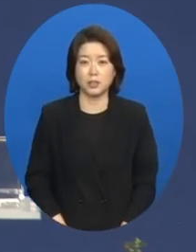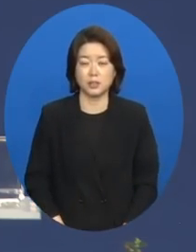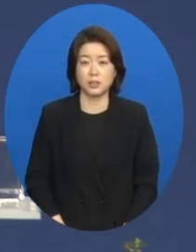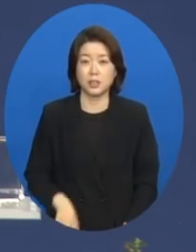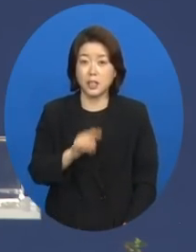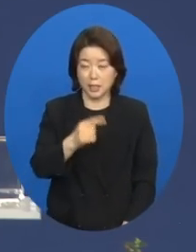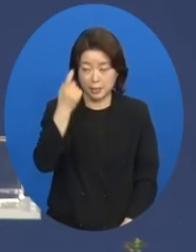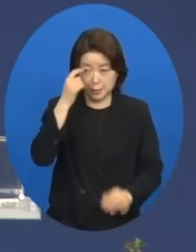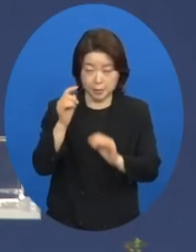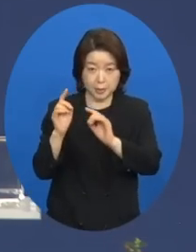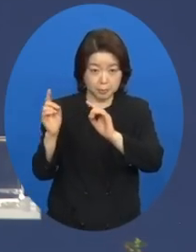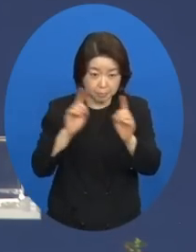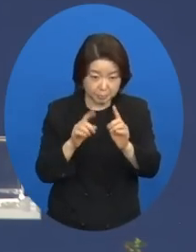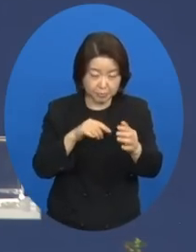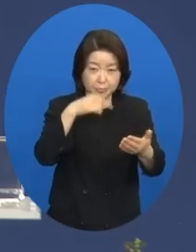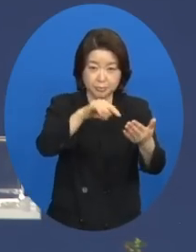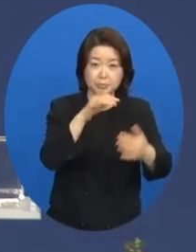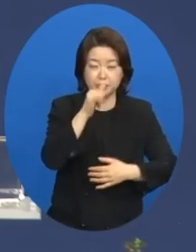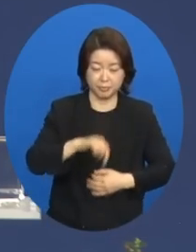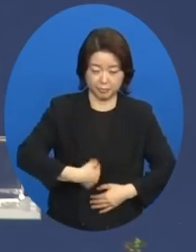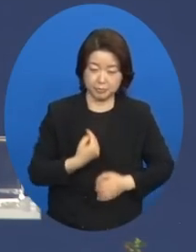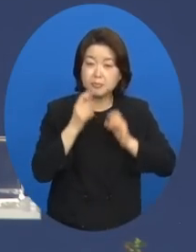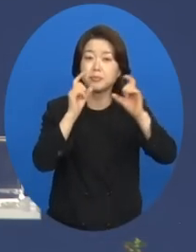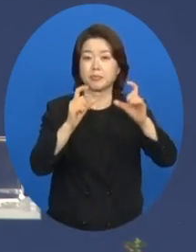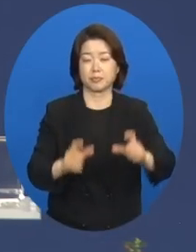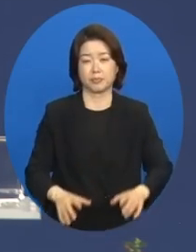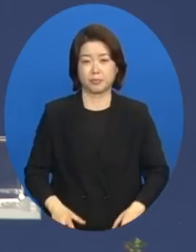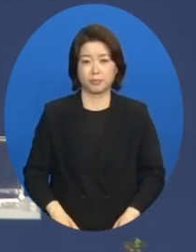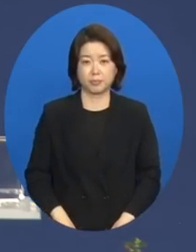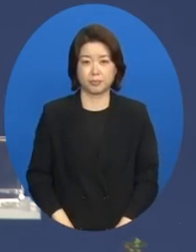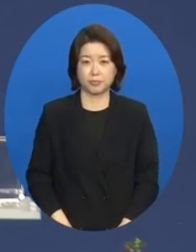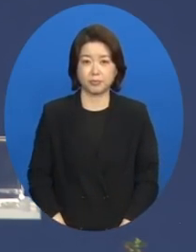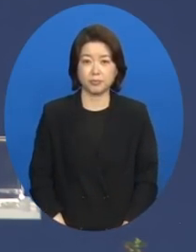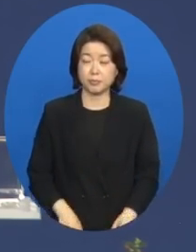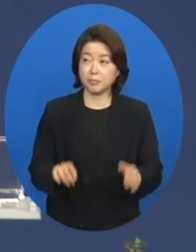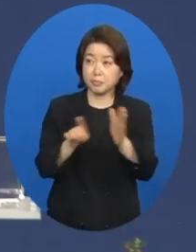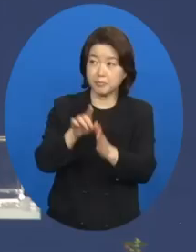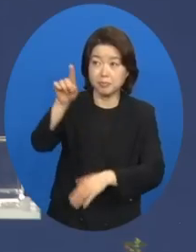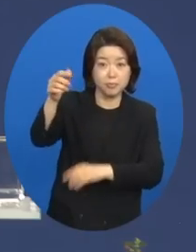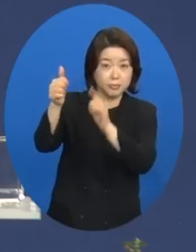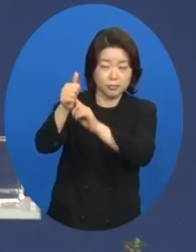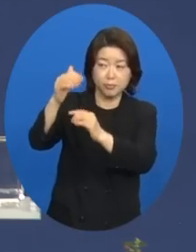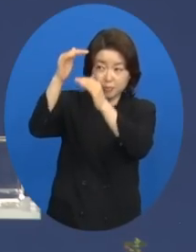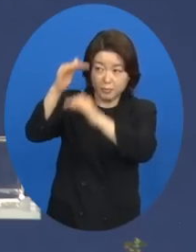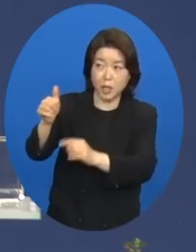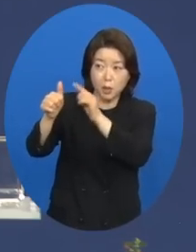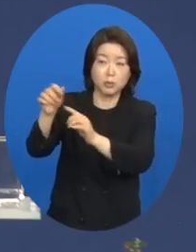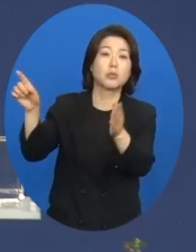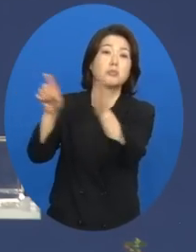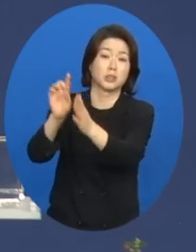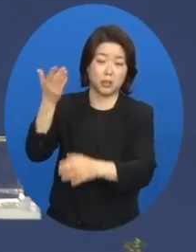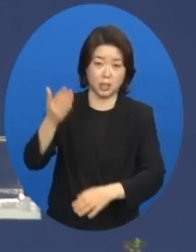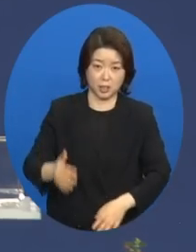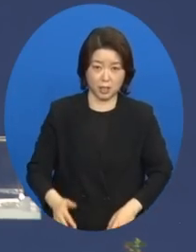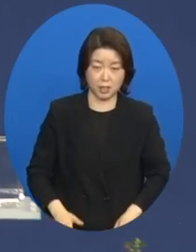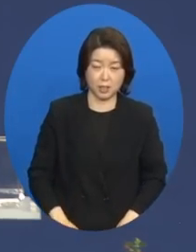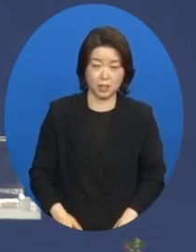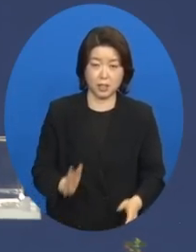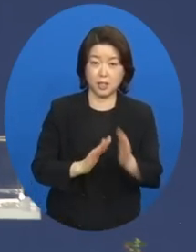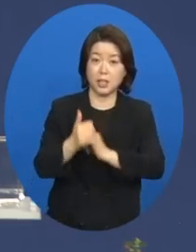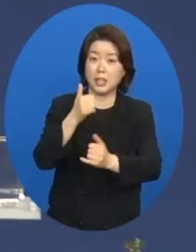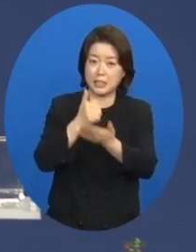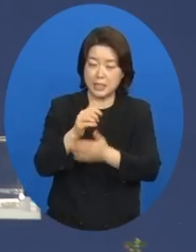아니고 정신통일이에요. 자기 확신이고요. 믿는 건 그 믿는 대상과 그 내용을 믿는 거예요. 그러니까 예수님이